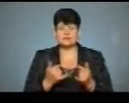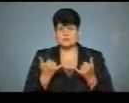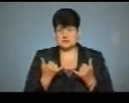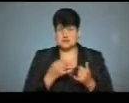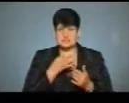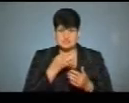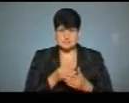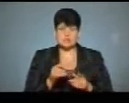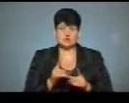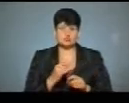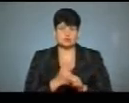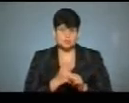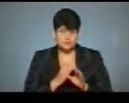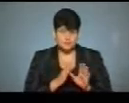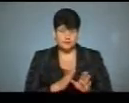тому робимо.